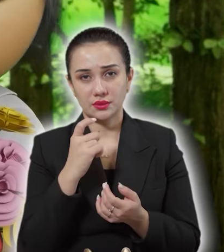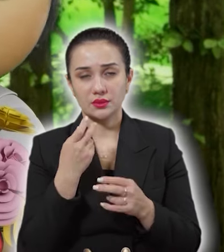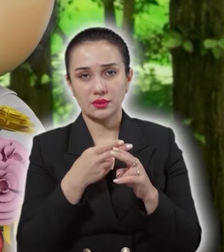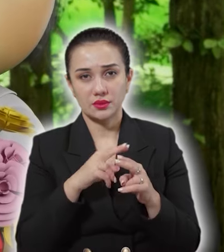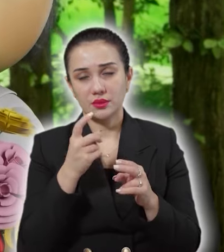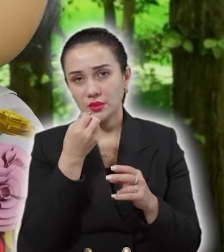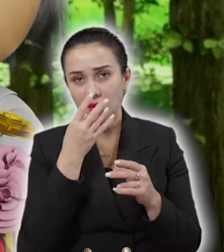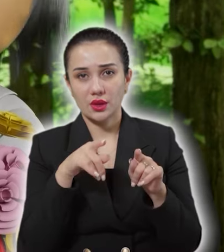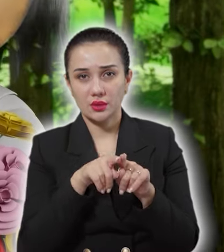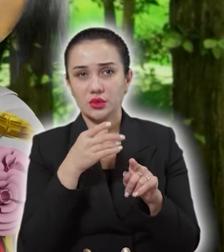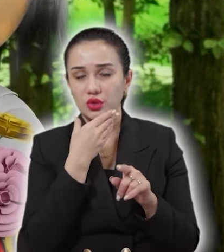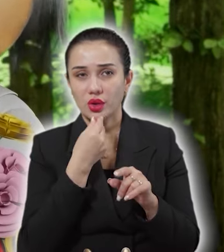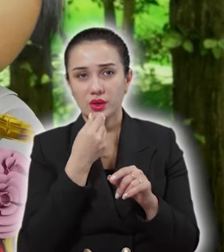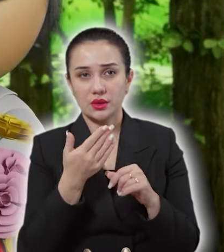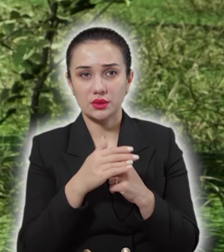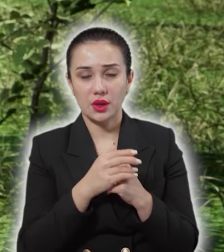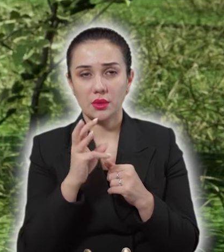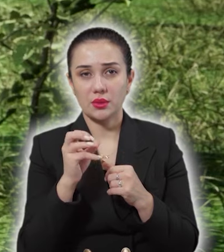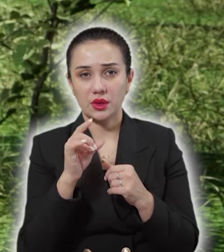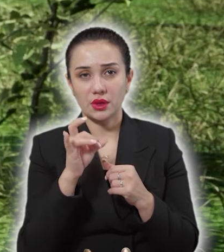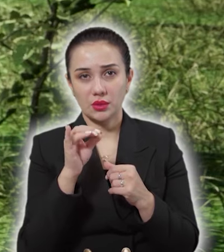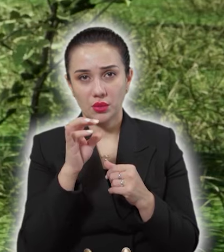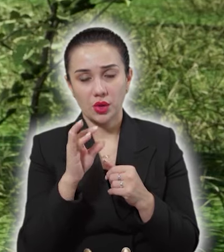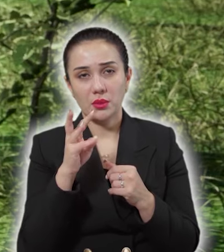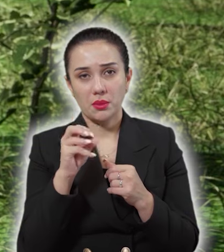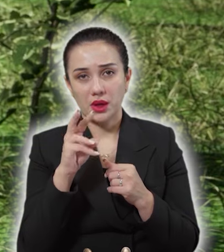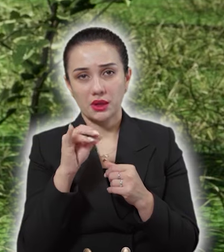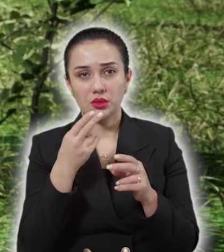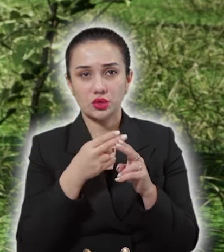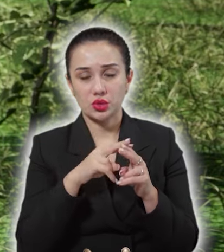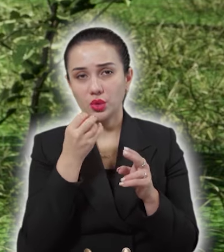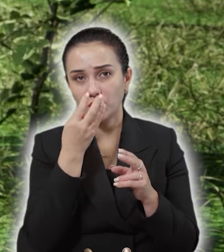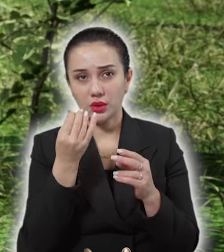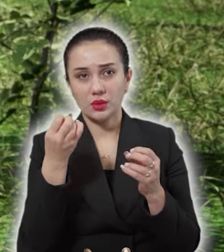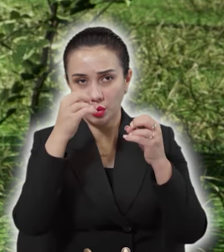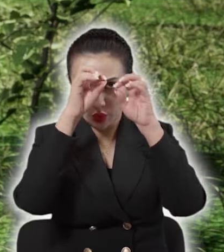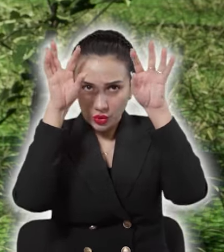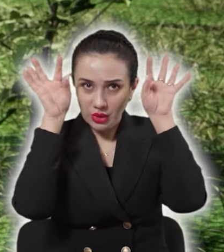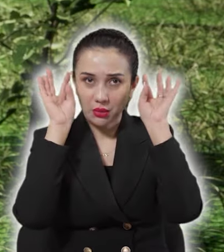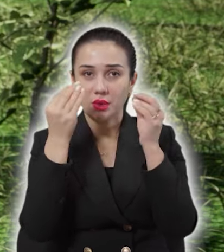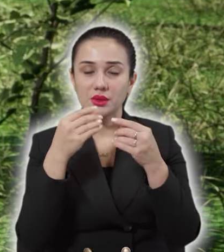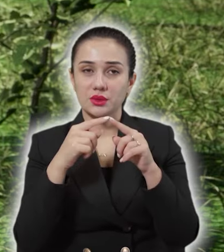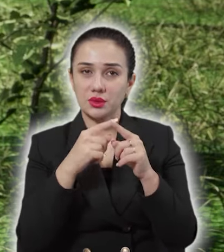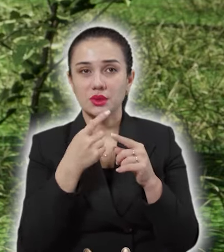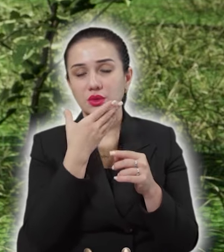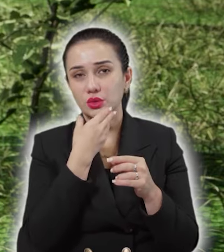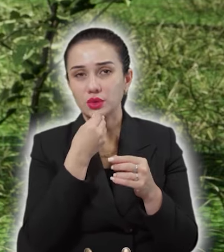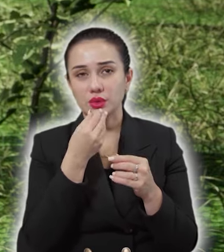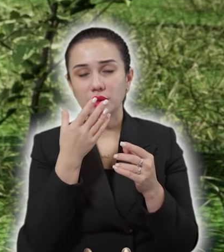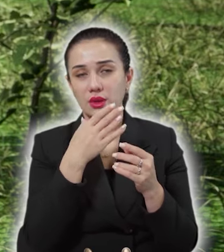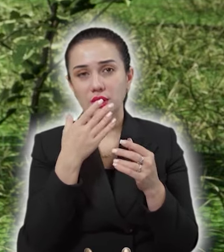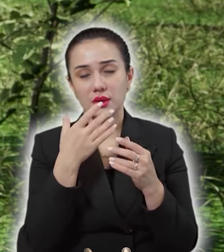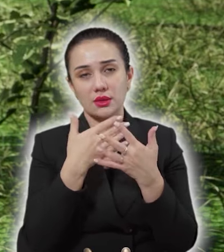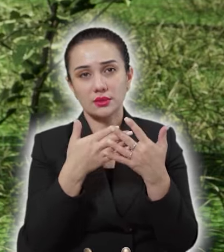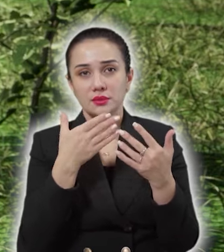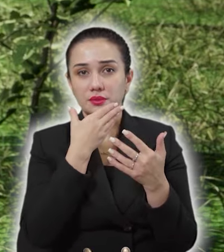Ha, bu gullar ham juda chiroyli ekan. Mehribon, Malika, shu gullardan gulchambar to'qimaysizlarmi? Sizlar har xil